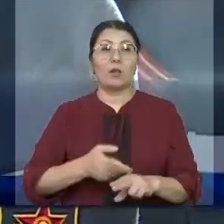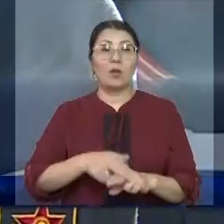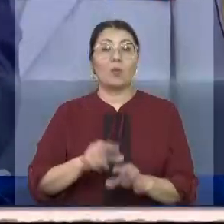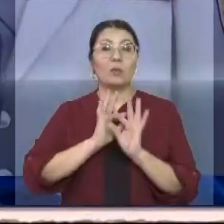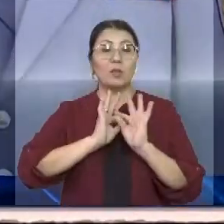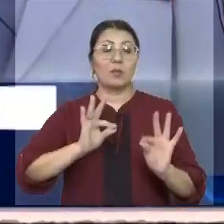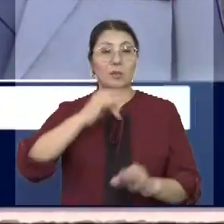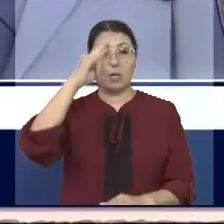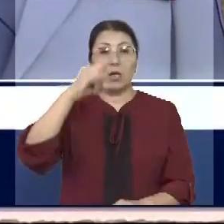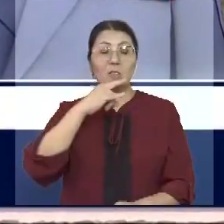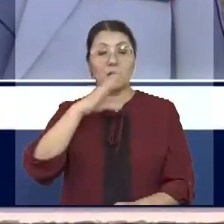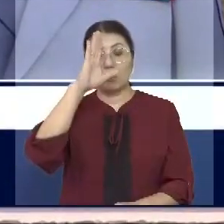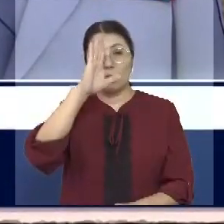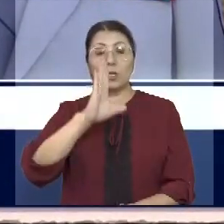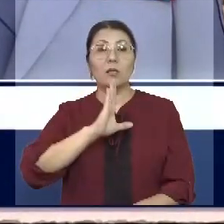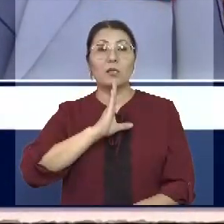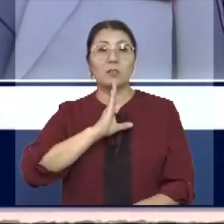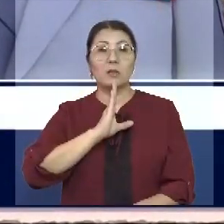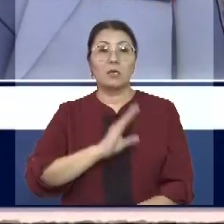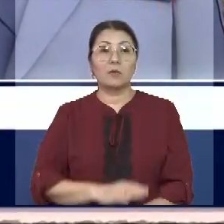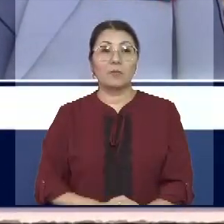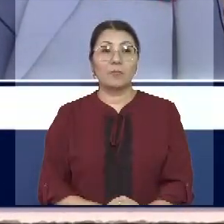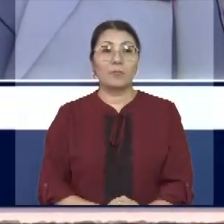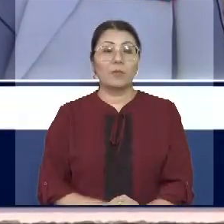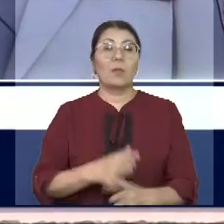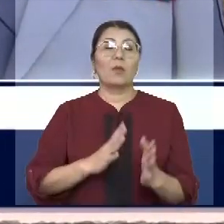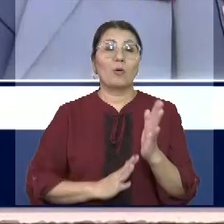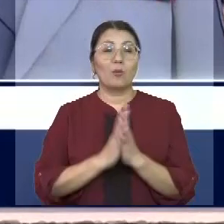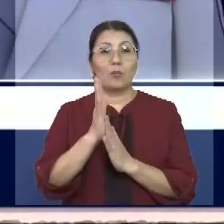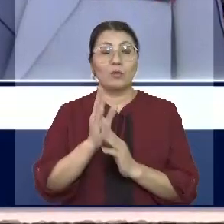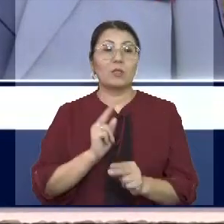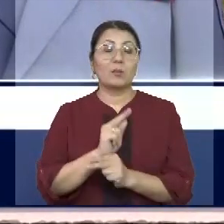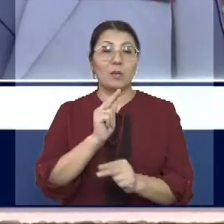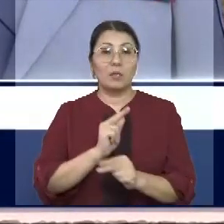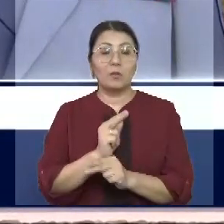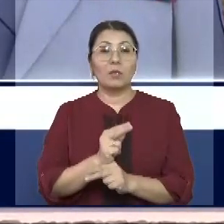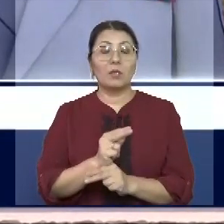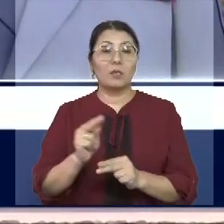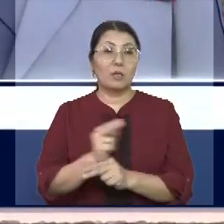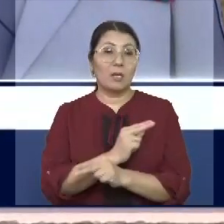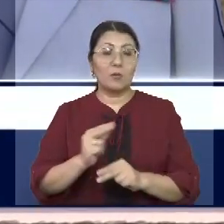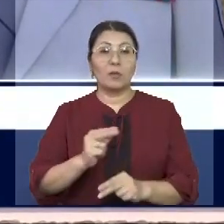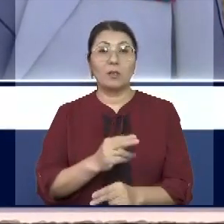керемет қазақтың ұлдарын, қыздарын өсіріп тәрбиеледіңіздер.